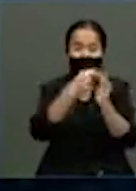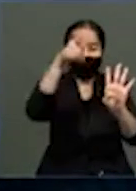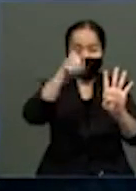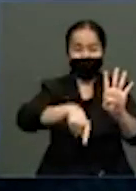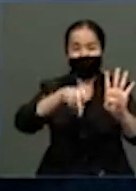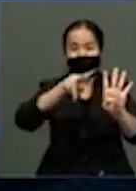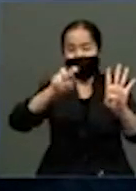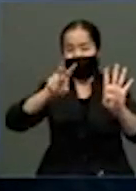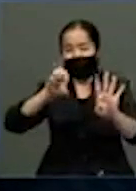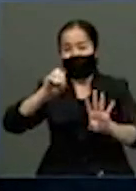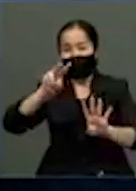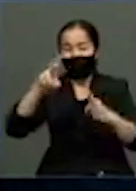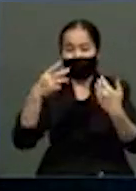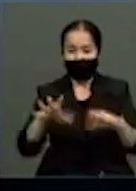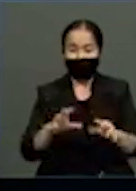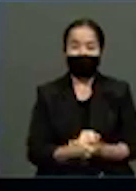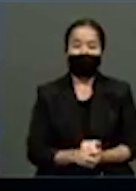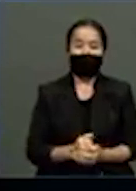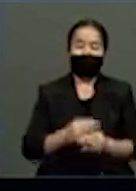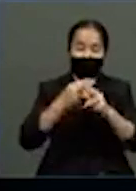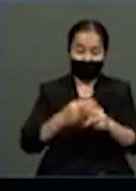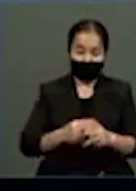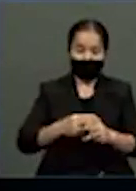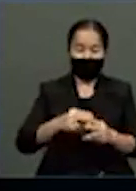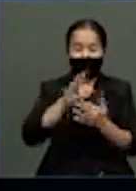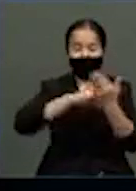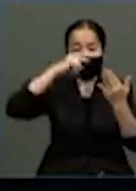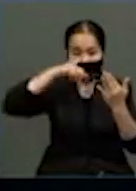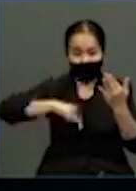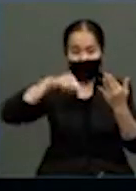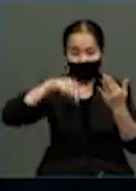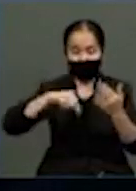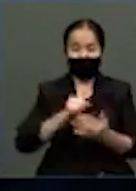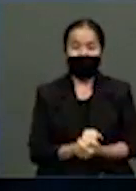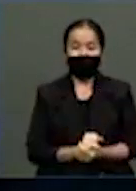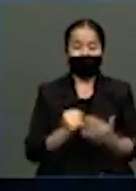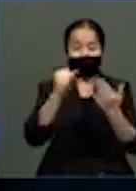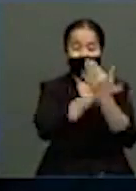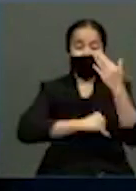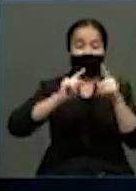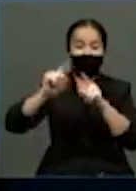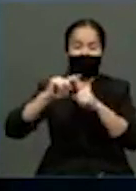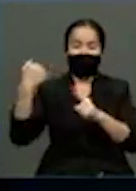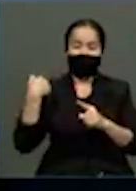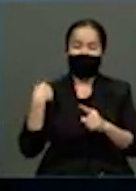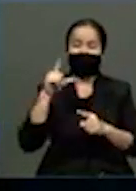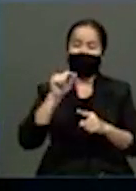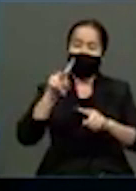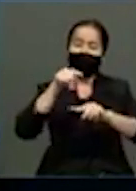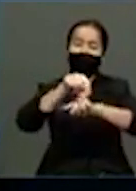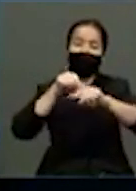4,752 นะครับซึ่งอันนี้เอามาเฉพาะภายในประเทศจะเห็นว่าในจังหวัดอื่นๆนี่เป็นแค่ 22% นะครับ